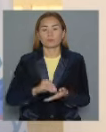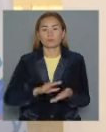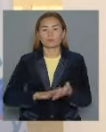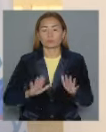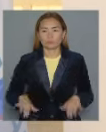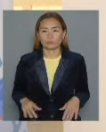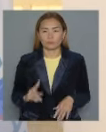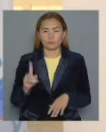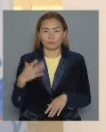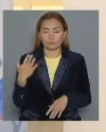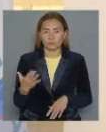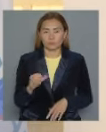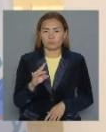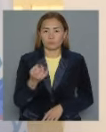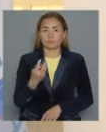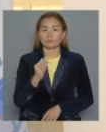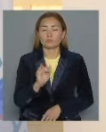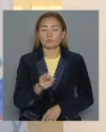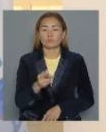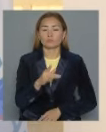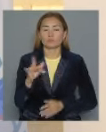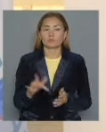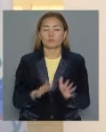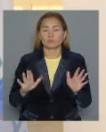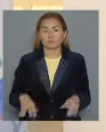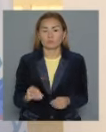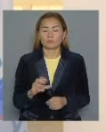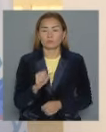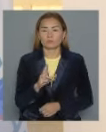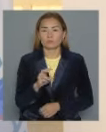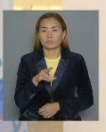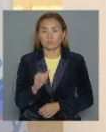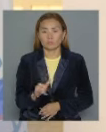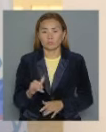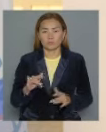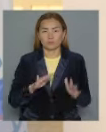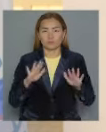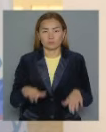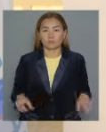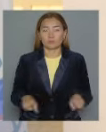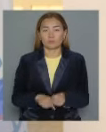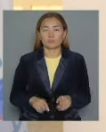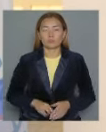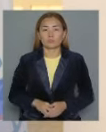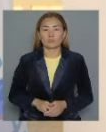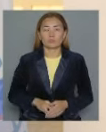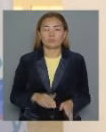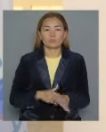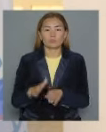бірі де бірегей мына сарайшық қалашығы, оның сыртында мына тас кешу керуен сарайына байланысты да осы